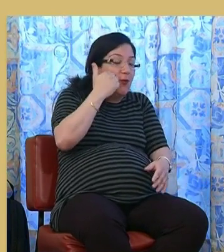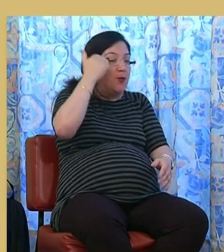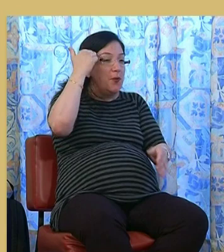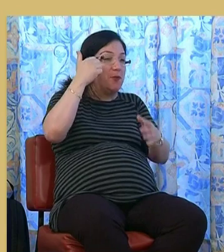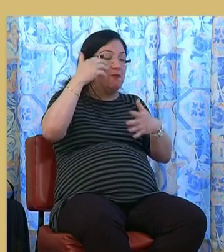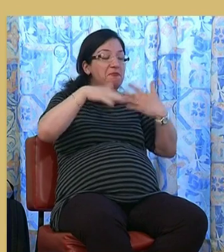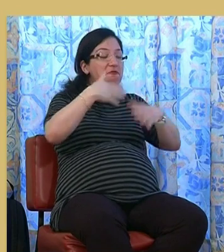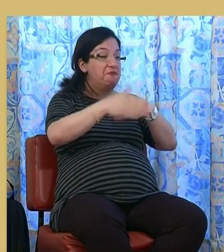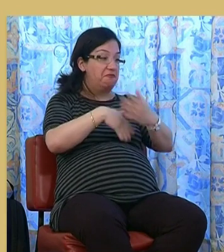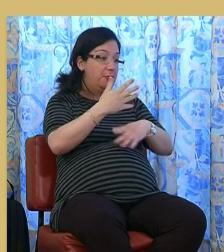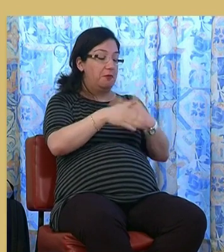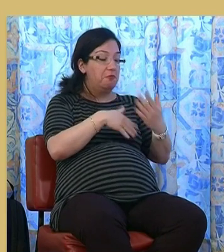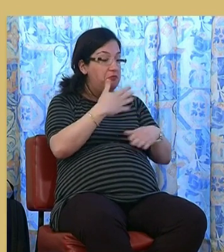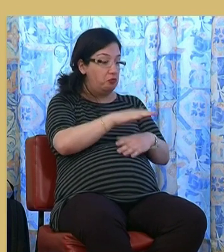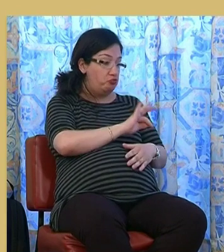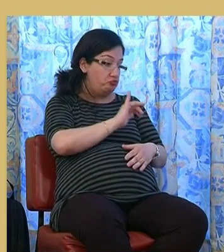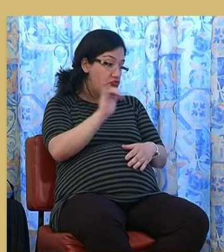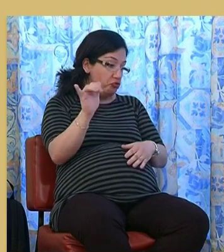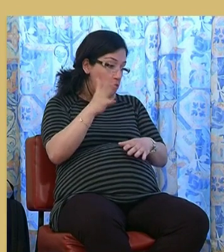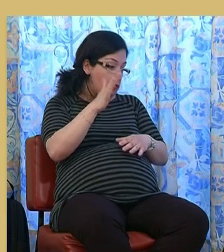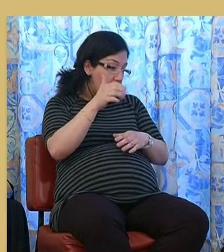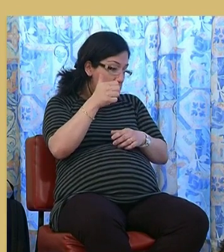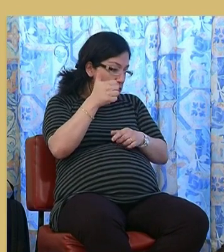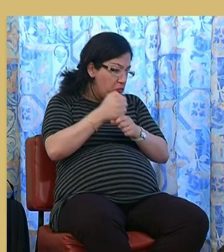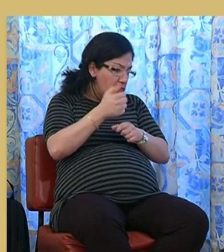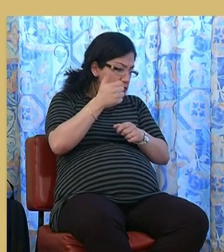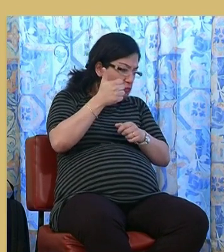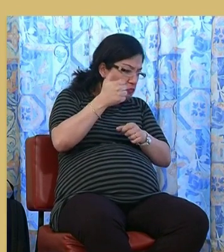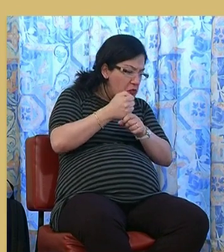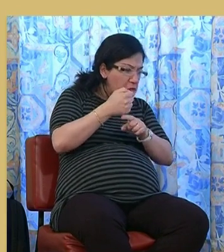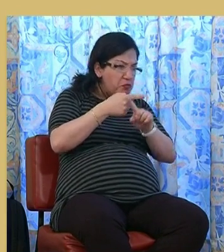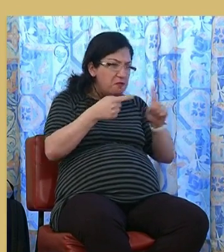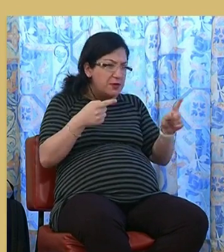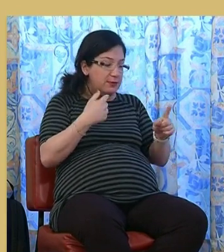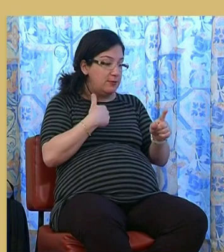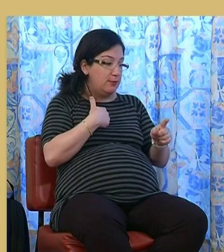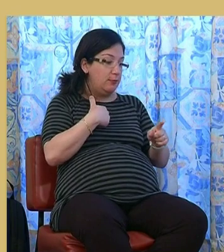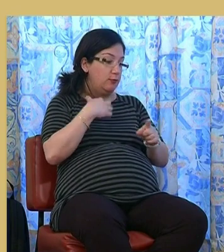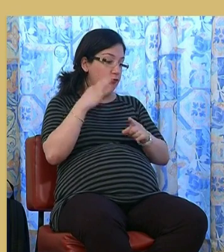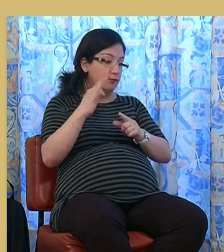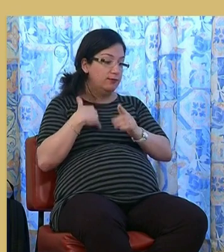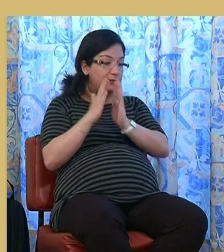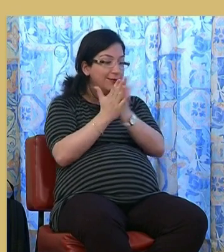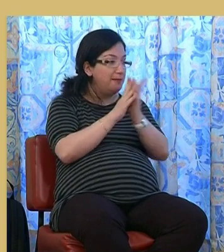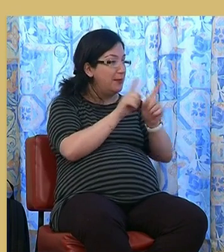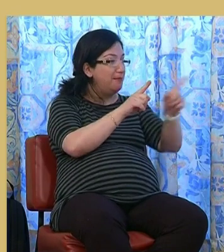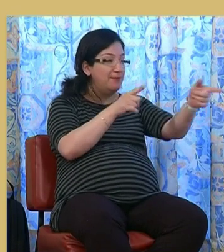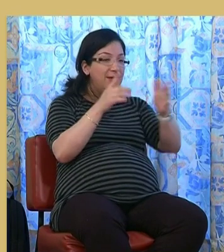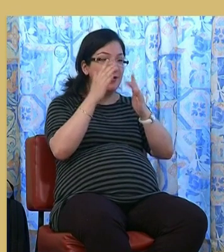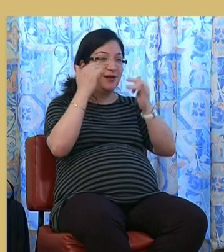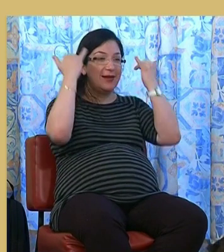tête, et puis gâteau, comme ça. Et puis, petit à petit, jusqu'à peu près à 1 an et demi, à peu près à 1 an et